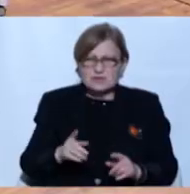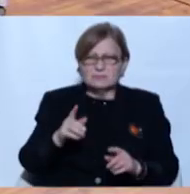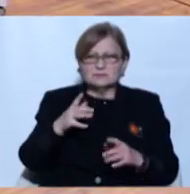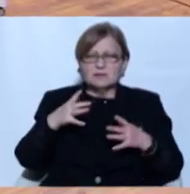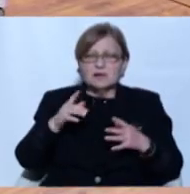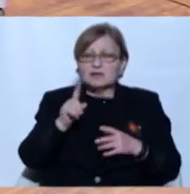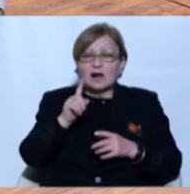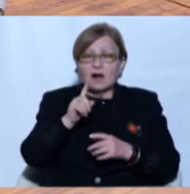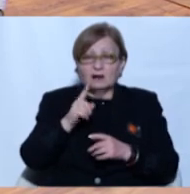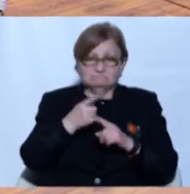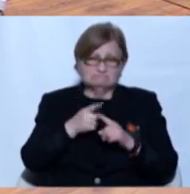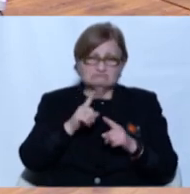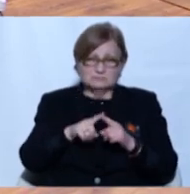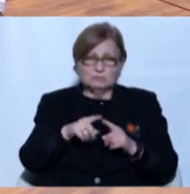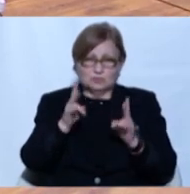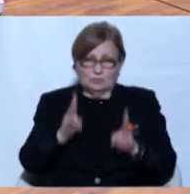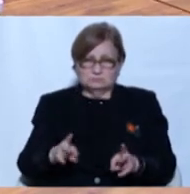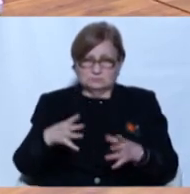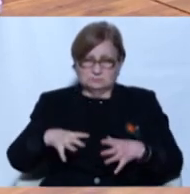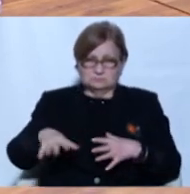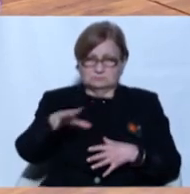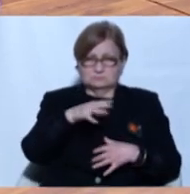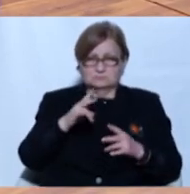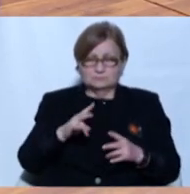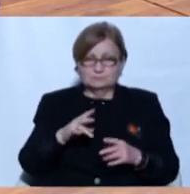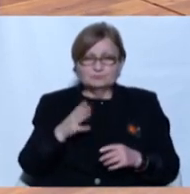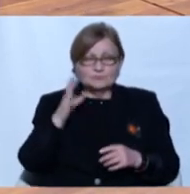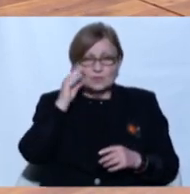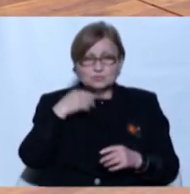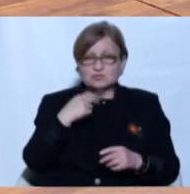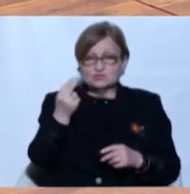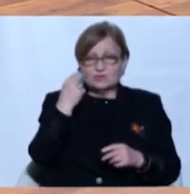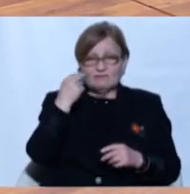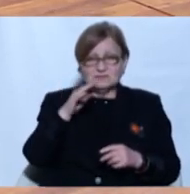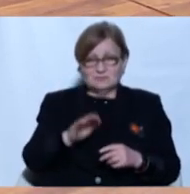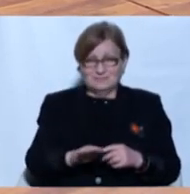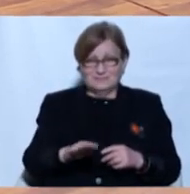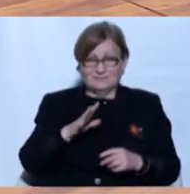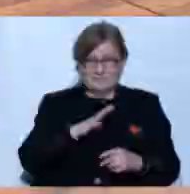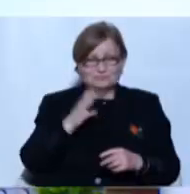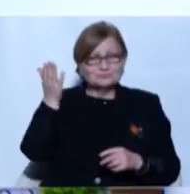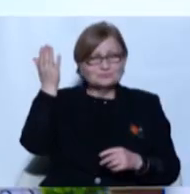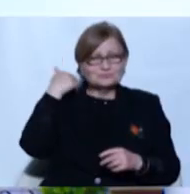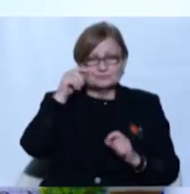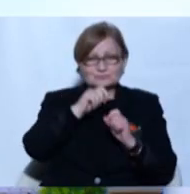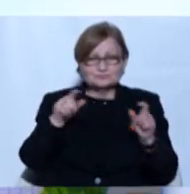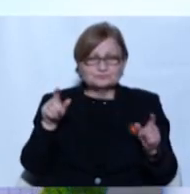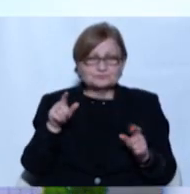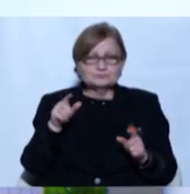რის გამო და იმიტომი ხვეწება სხვა შეს როცა ჩვენ გვასწავლდნენ ბავშვობაშია როცა ვსწავლობდი სკოლაში იქ